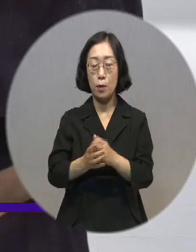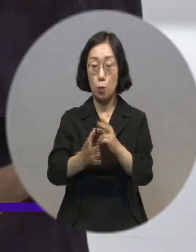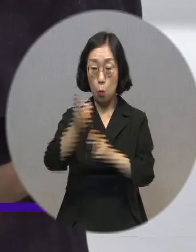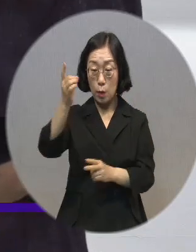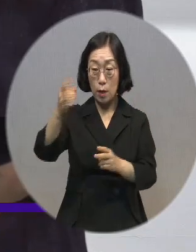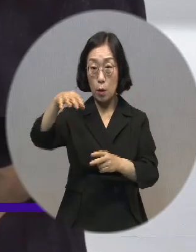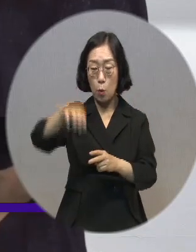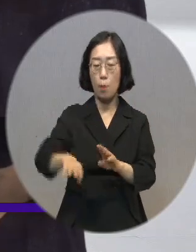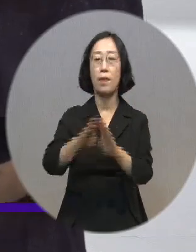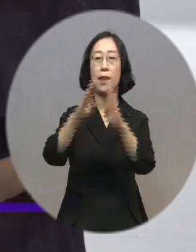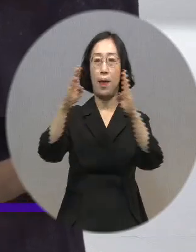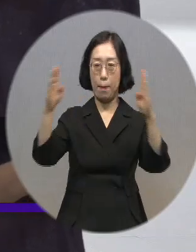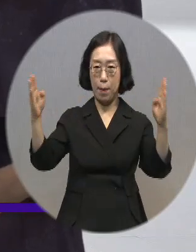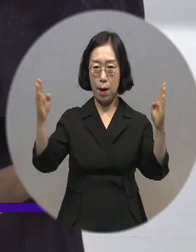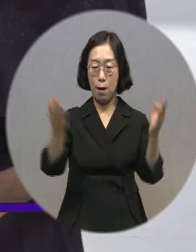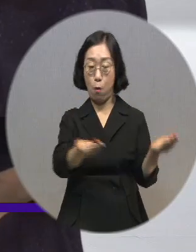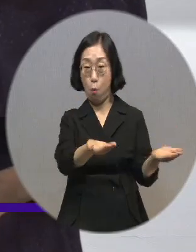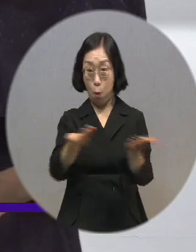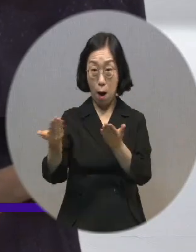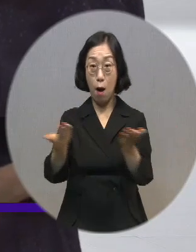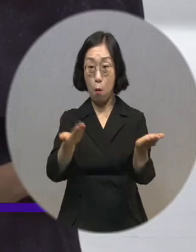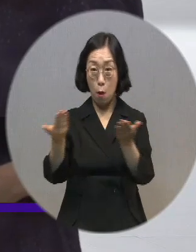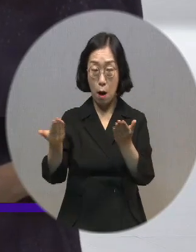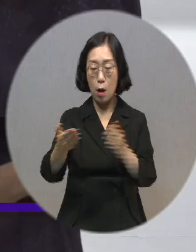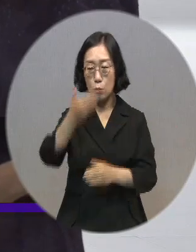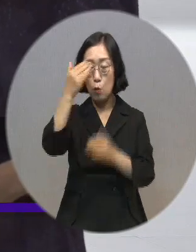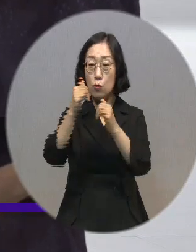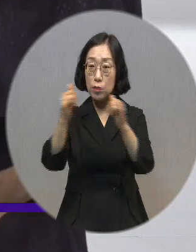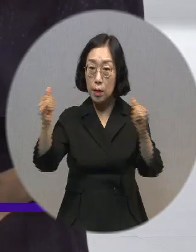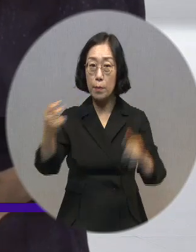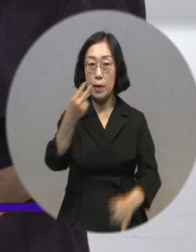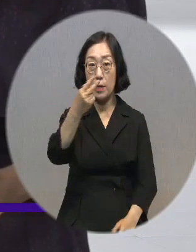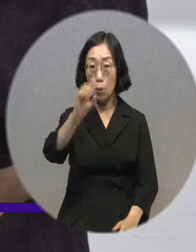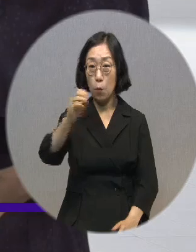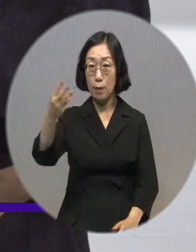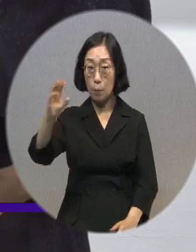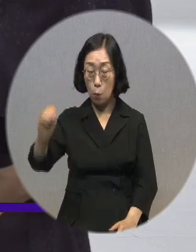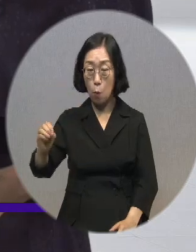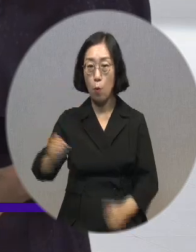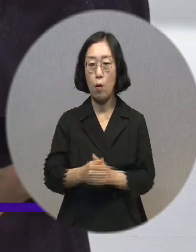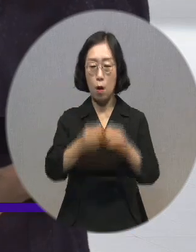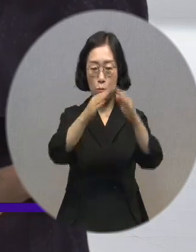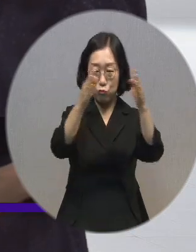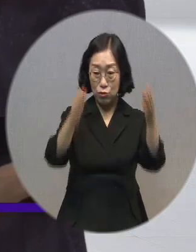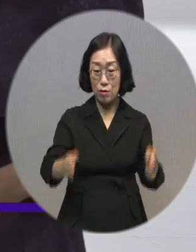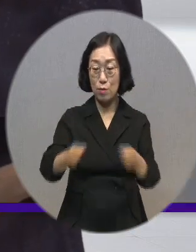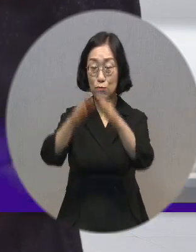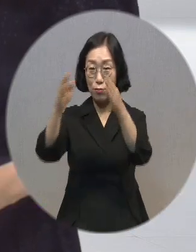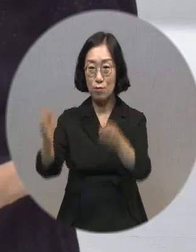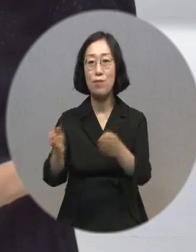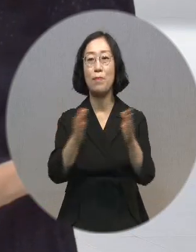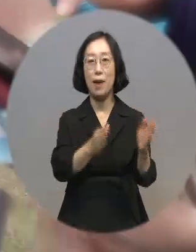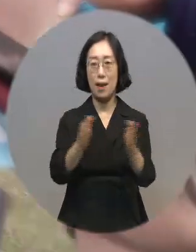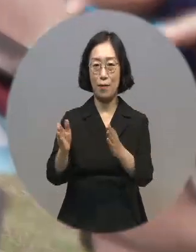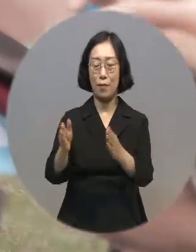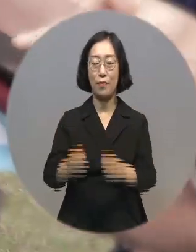전면 개방했고 청년들에게 다가가는 2030 팝업 부스도 운영했는데요. 그 현장을 함께